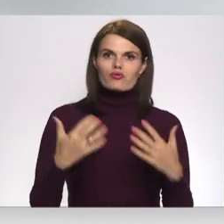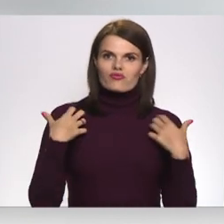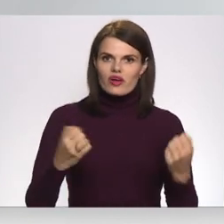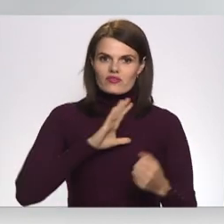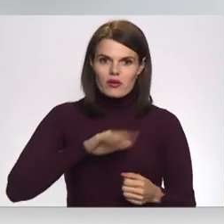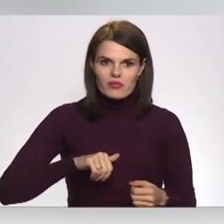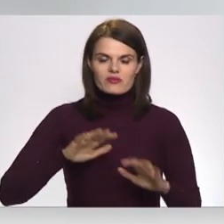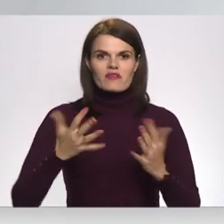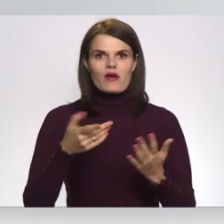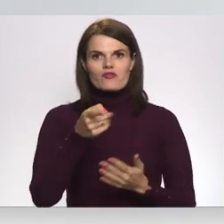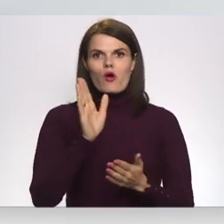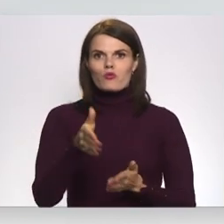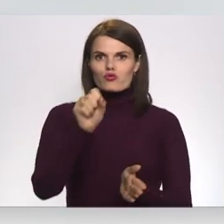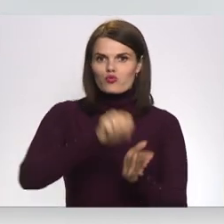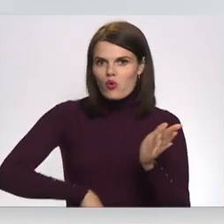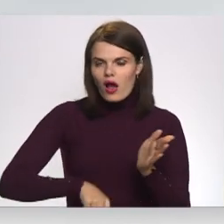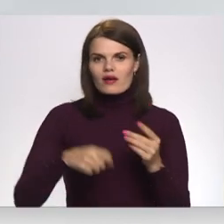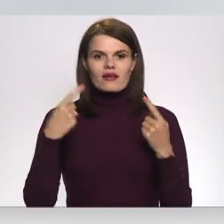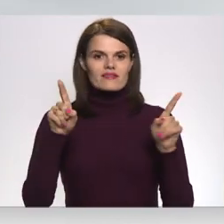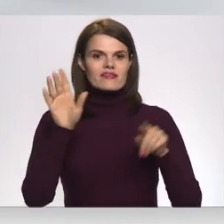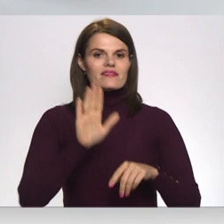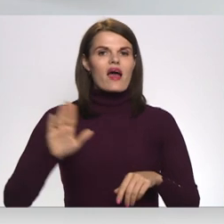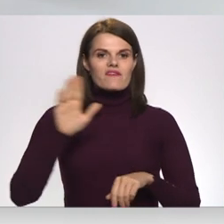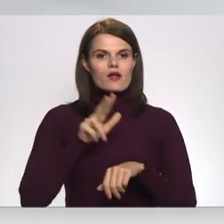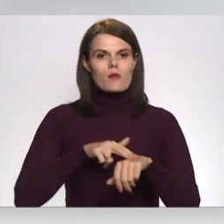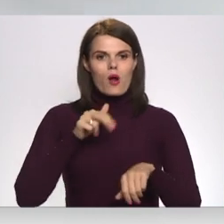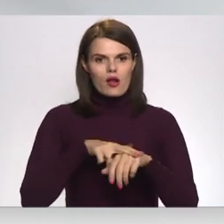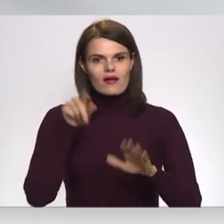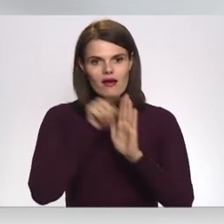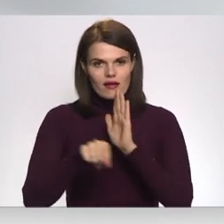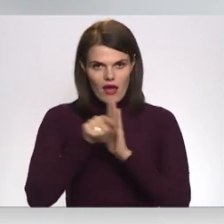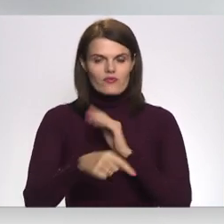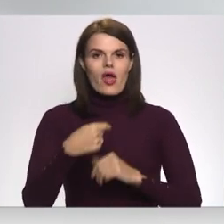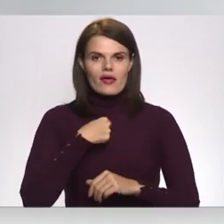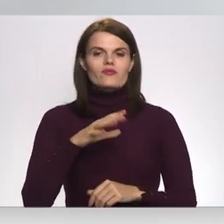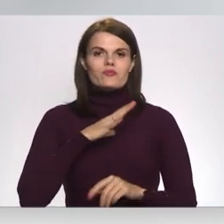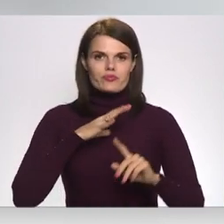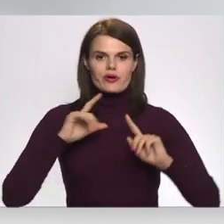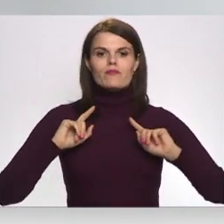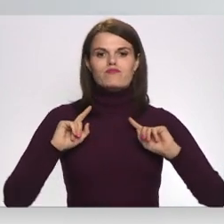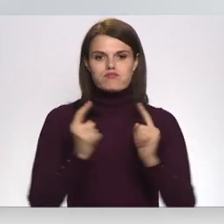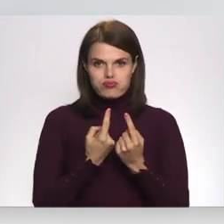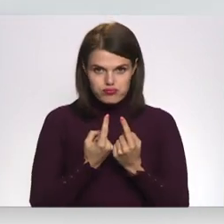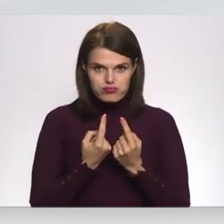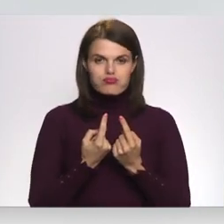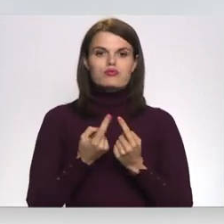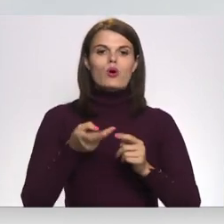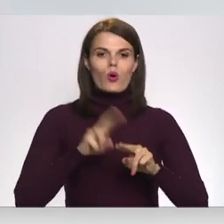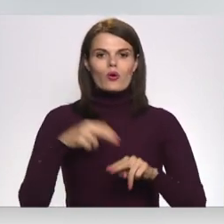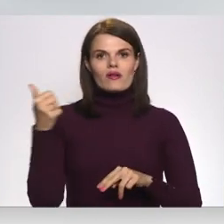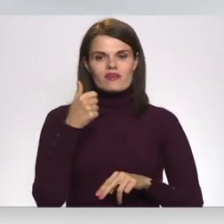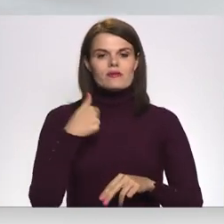varbūt viņš tevi grib nogalināt. Citā valstī policija reida, es tika aizturēta, un viņi